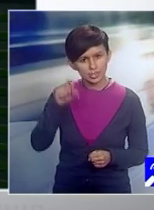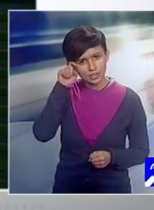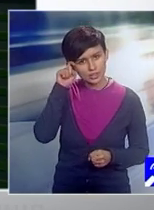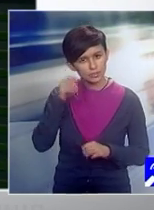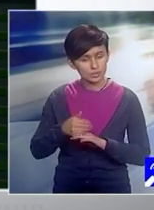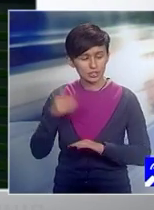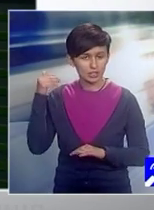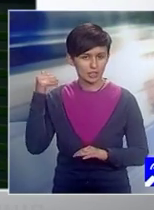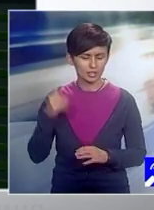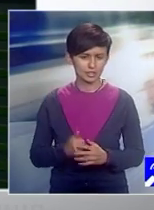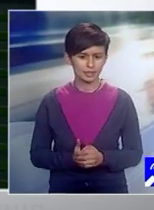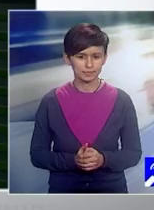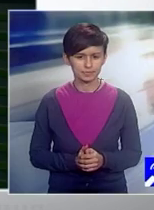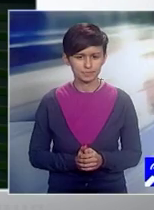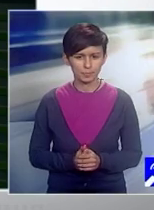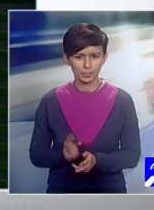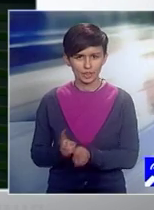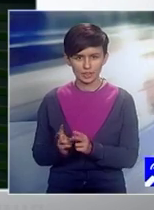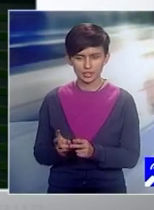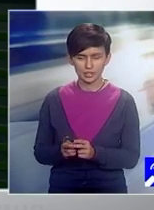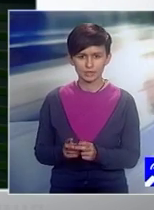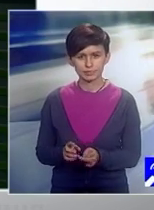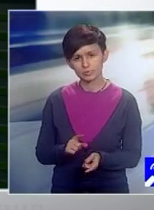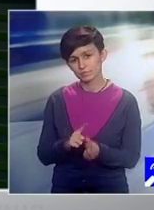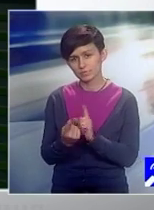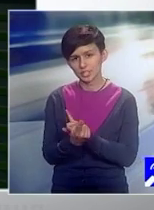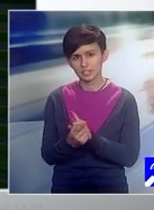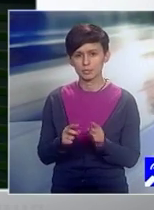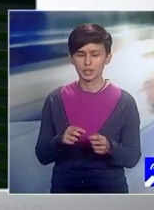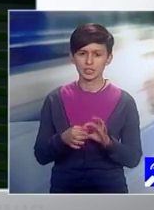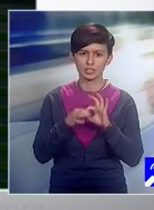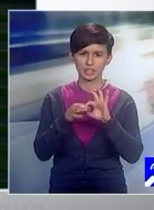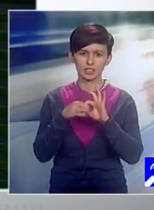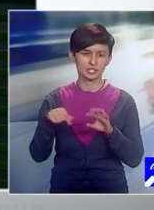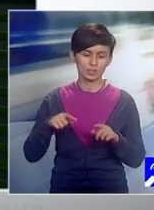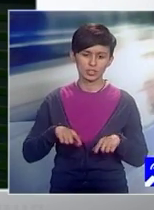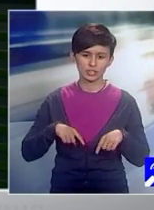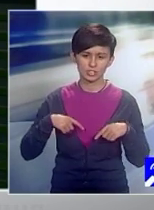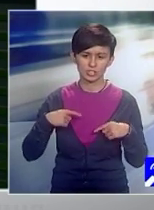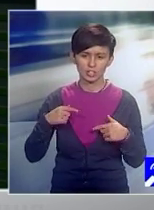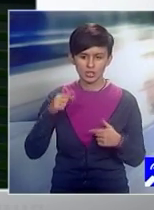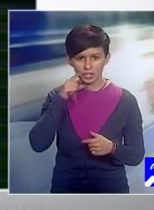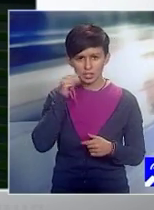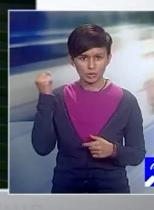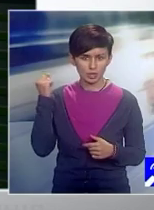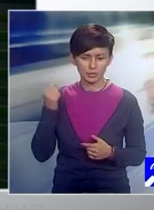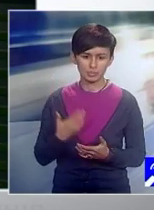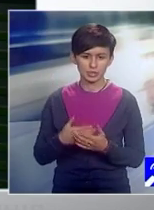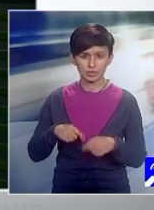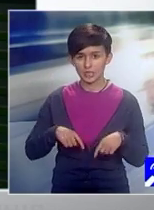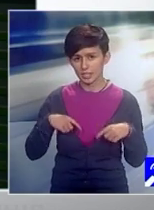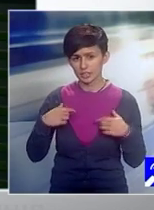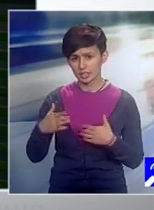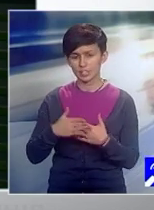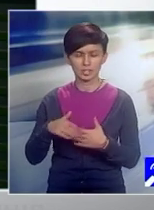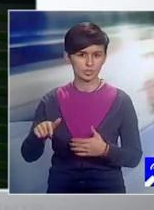pe parcursul celor 7 ani toate aceste relația ta cu oamenii de acolo? Pentru că tu, practic, au fost perioada când ai trăit acolo alături de ei, așa cum spuneam și în